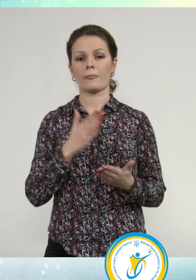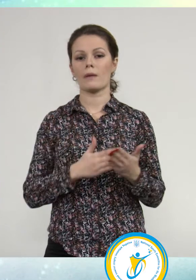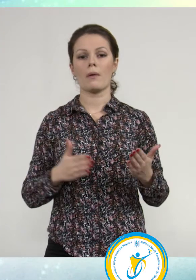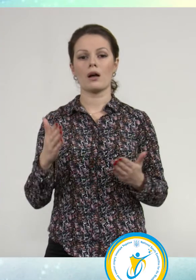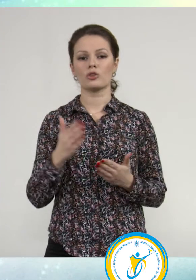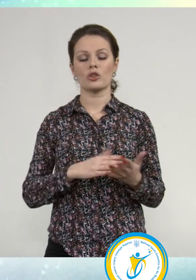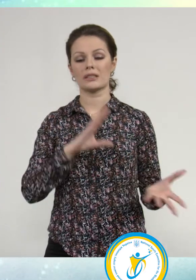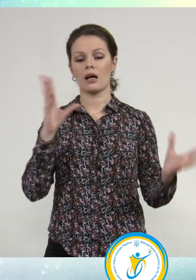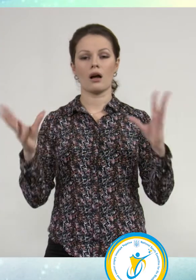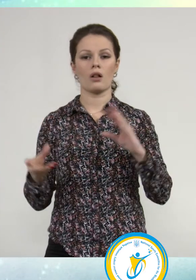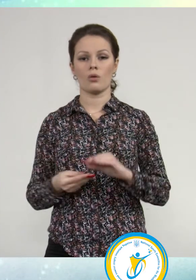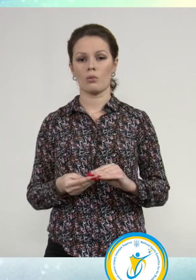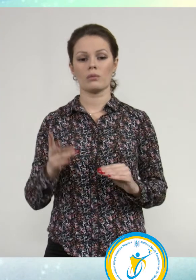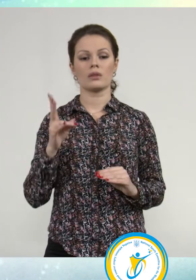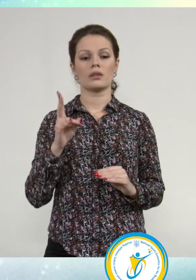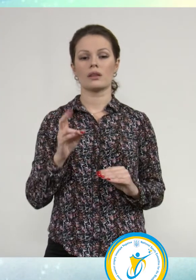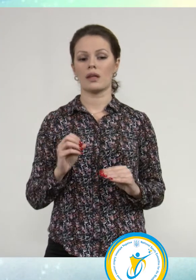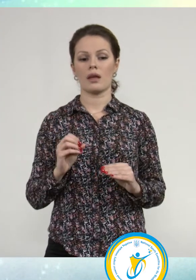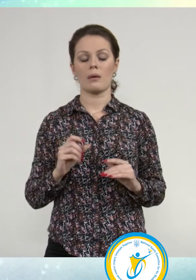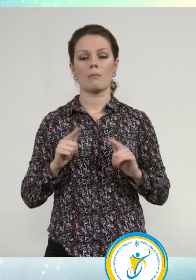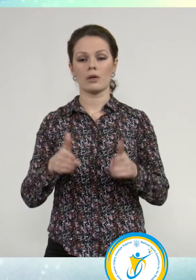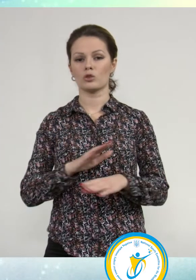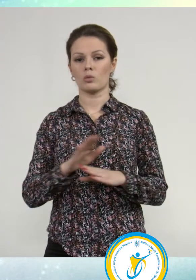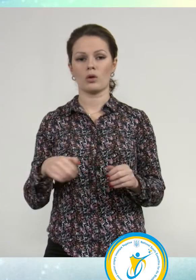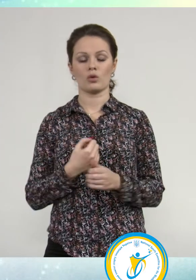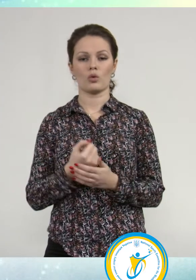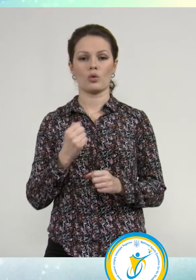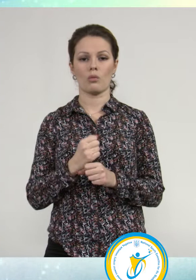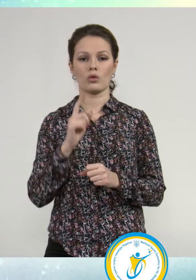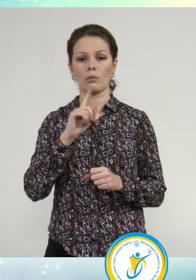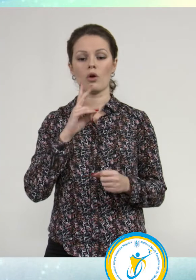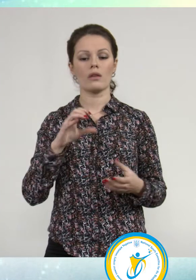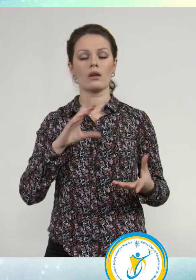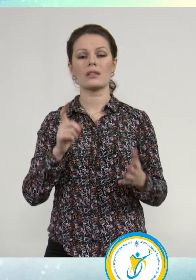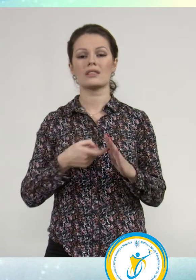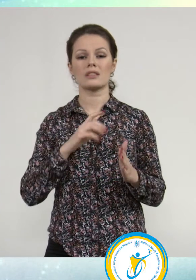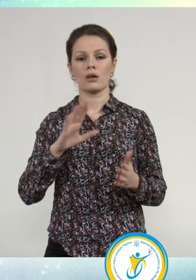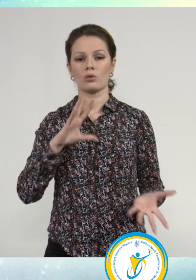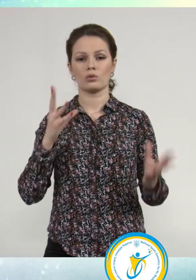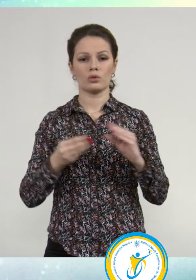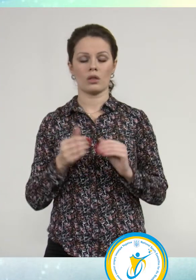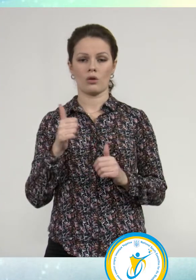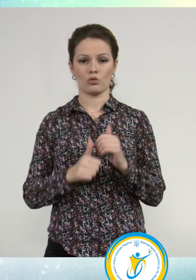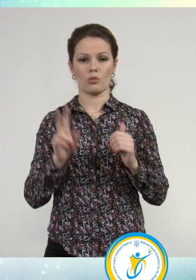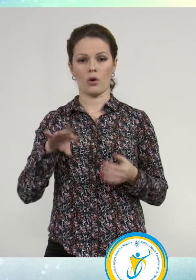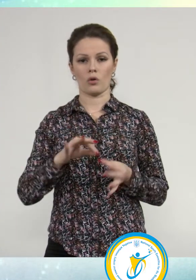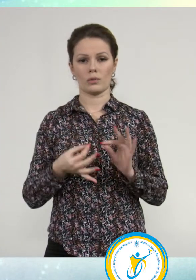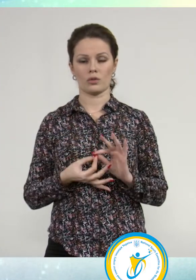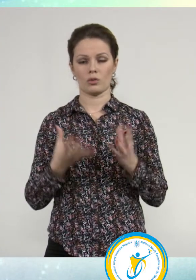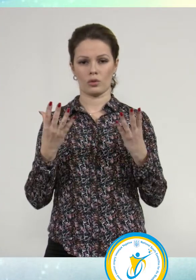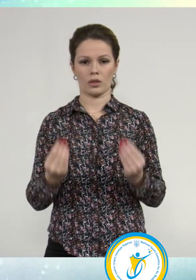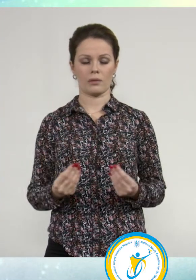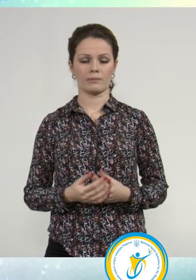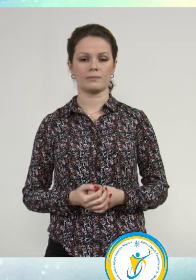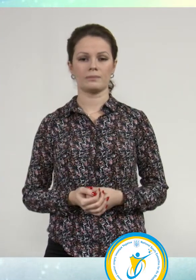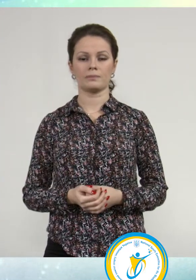майже загалом не приступають до роботи, поки не дізнаються про результати кожного паралімпійського